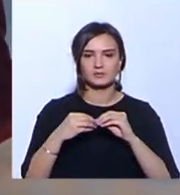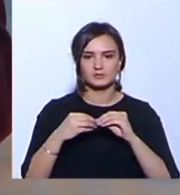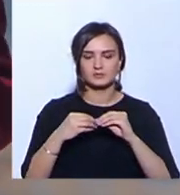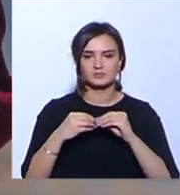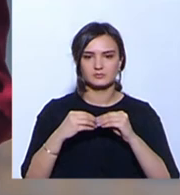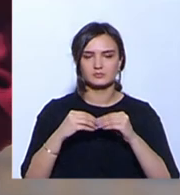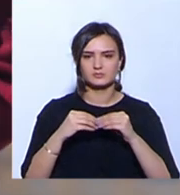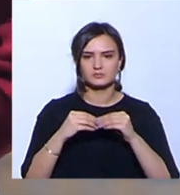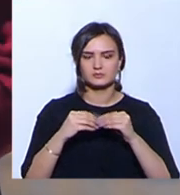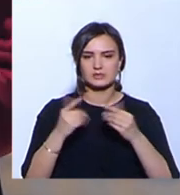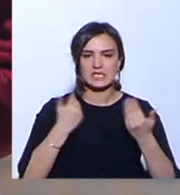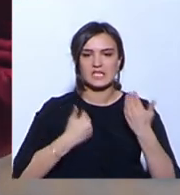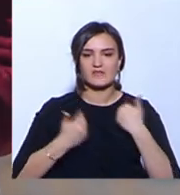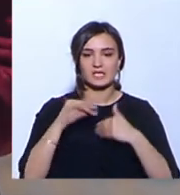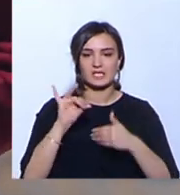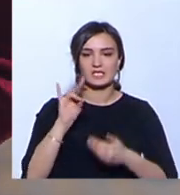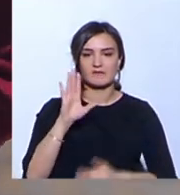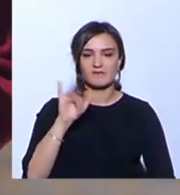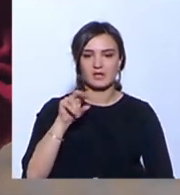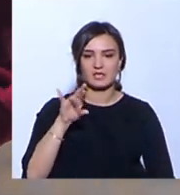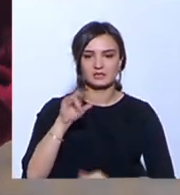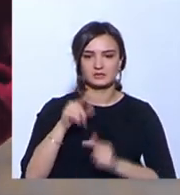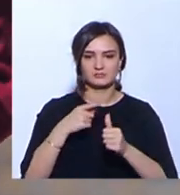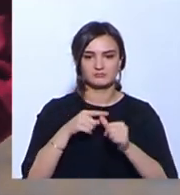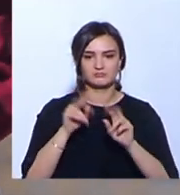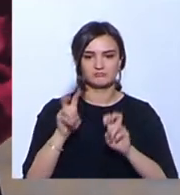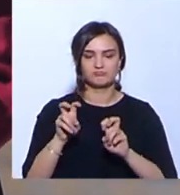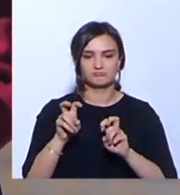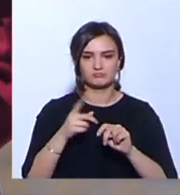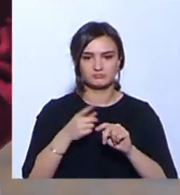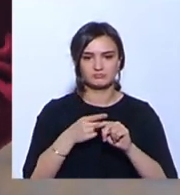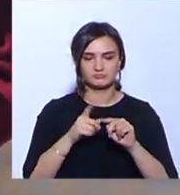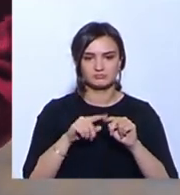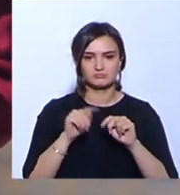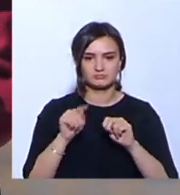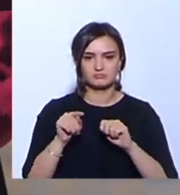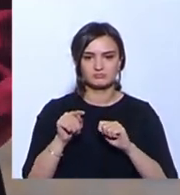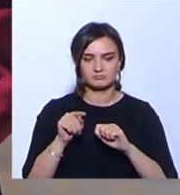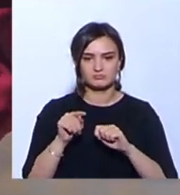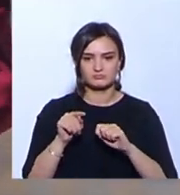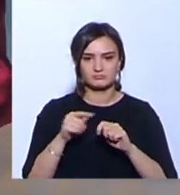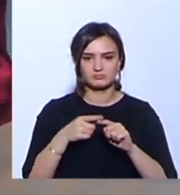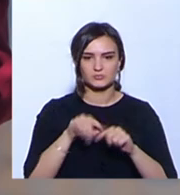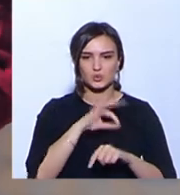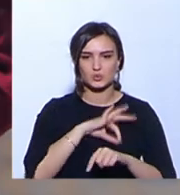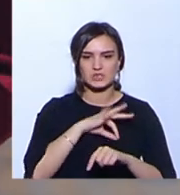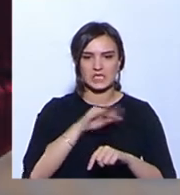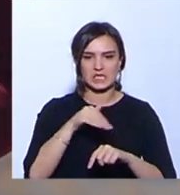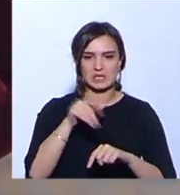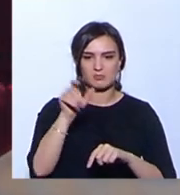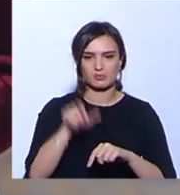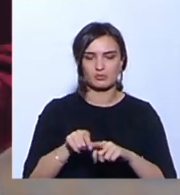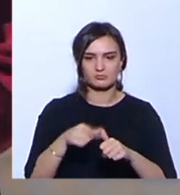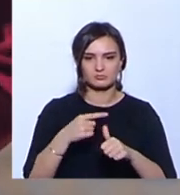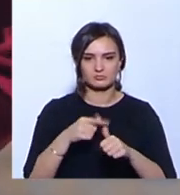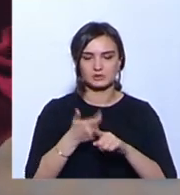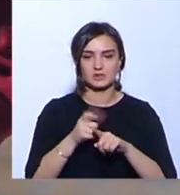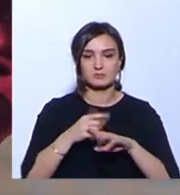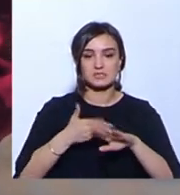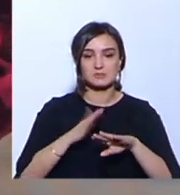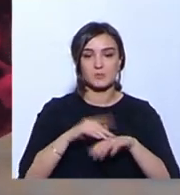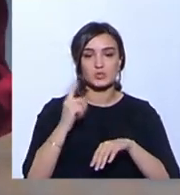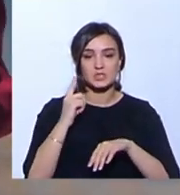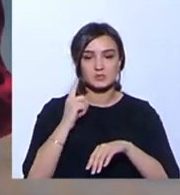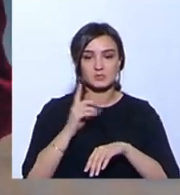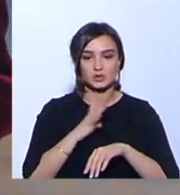მოიაზრებოდა ინვალიდი, რომელიც ითარგმნება ლათინურად და ნიშნავს უსარგებლო ნივთს. ეს ძალიან მძიმე